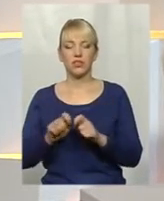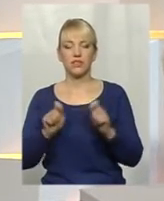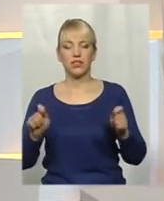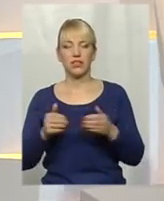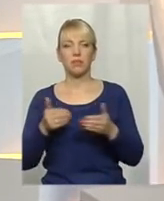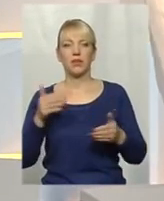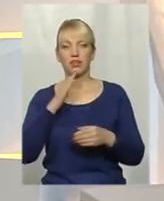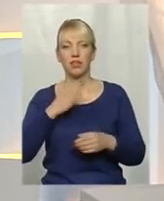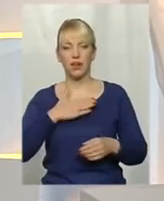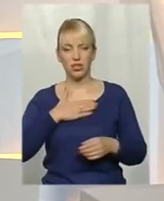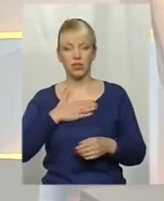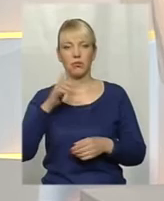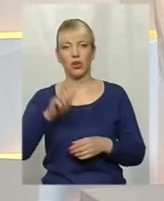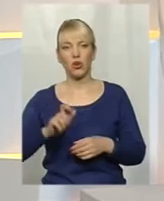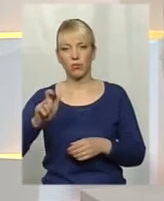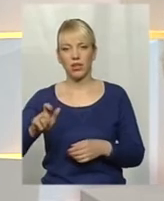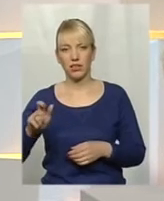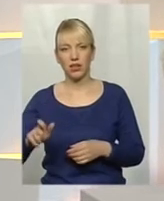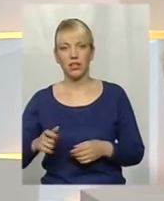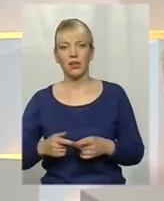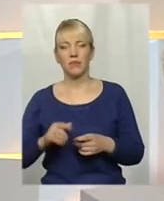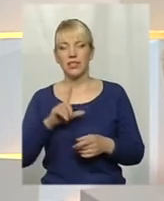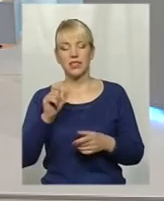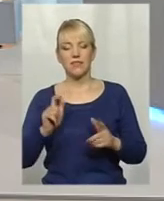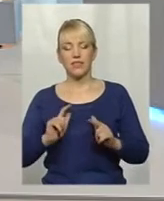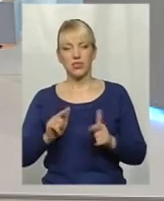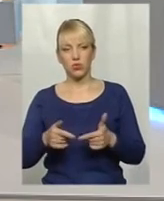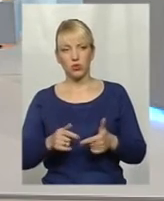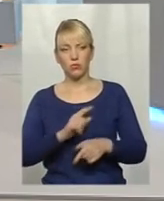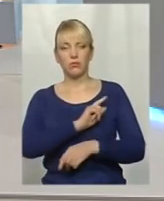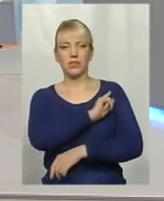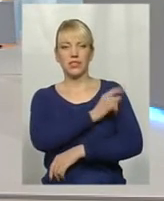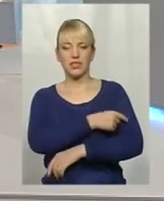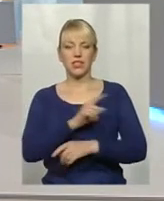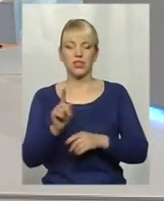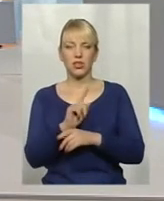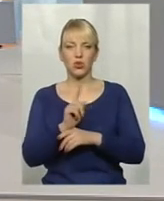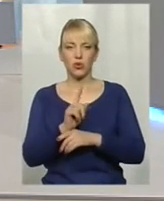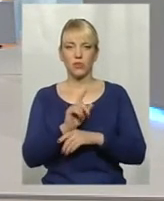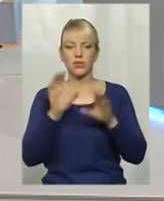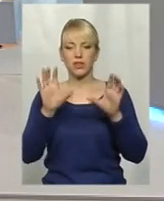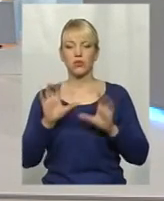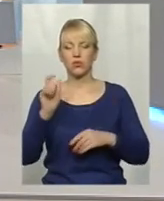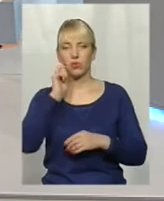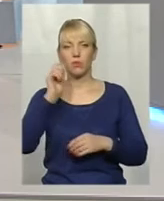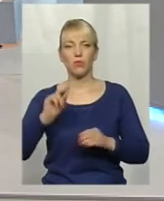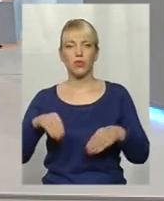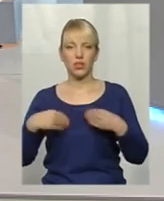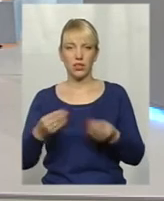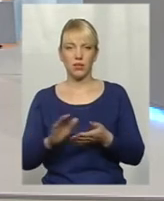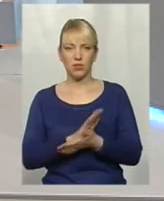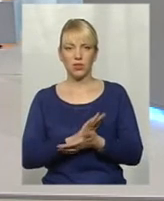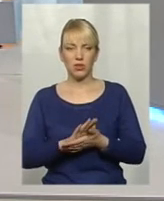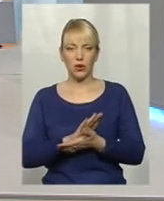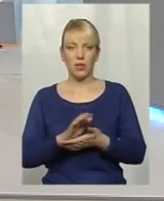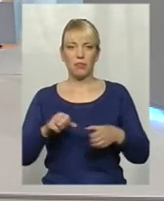перед нашими громадянами зі вступом в силу норм закону України про надання безоплатної правової